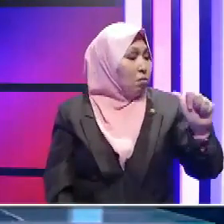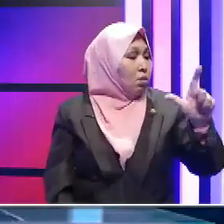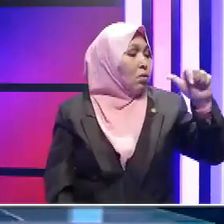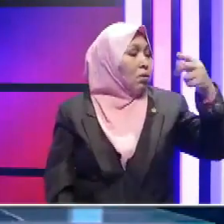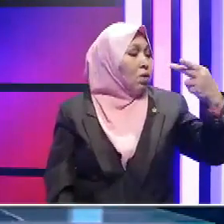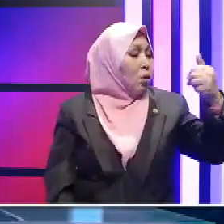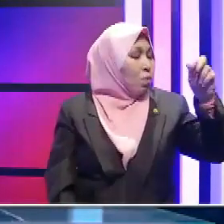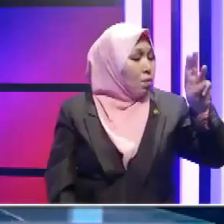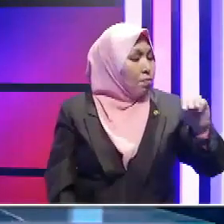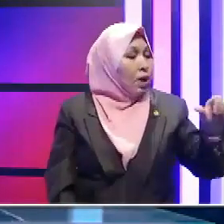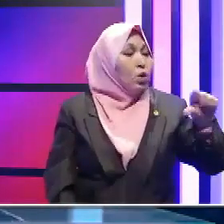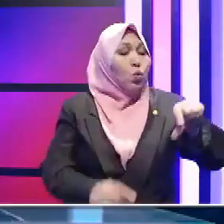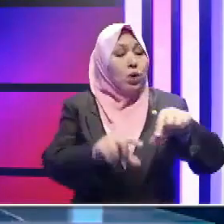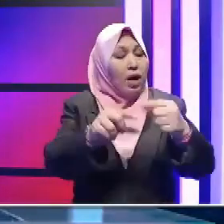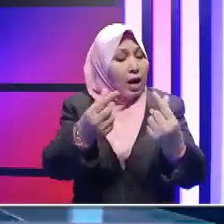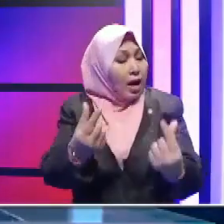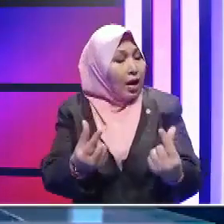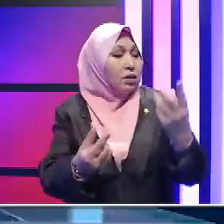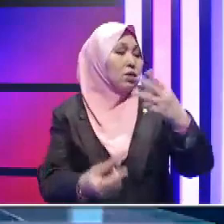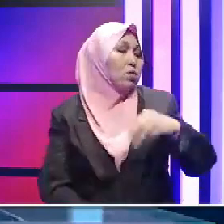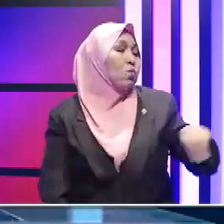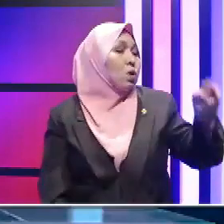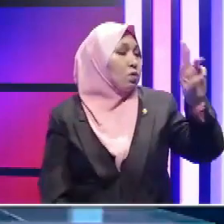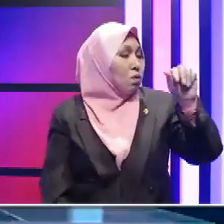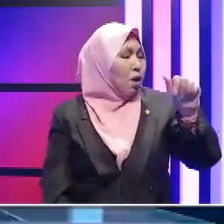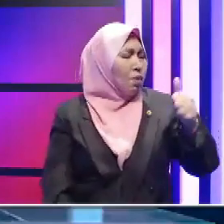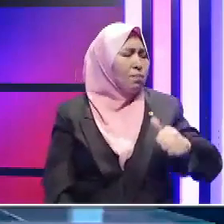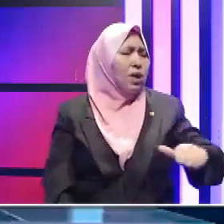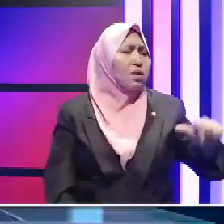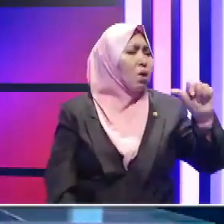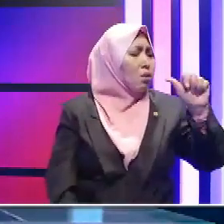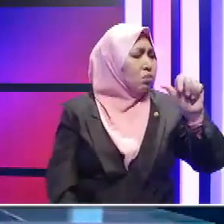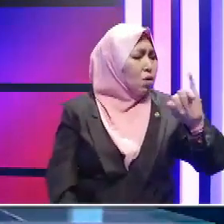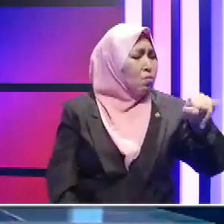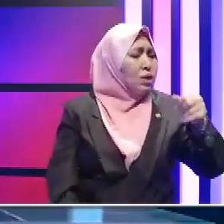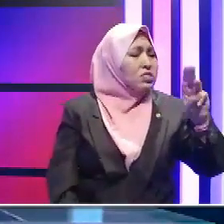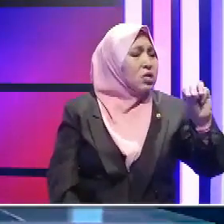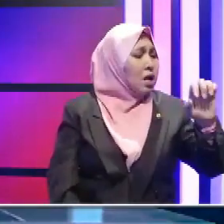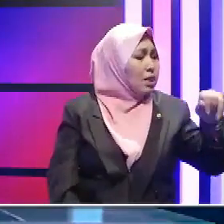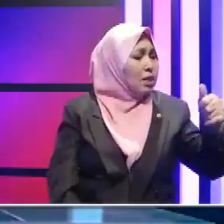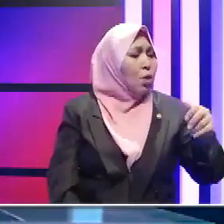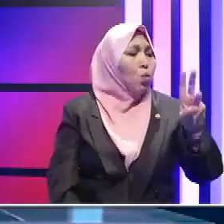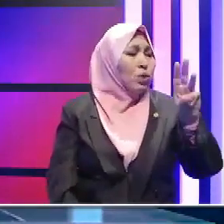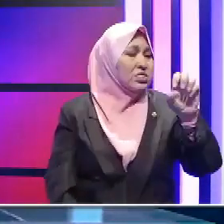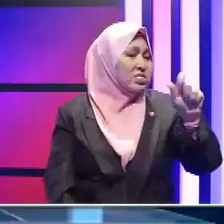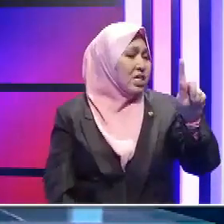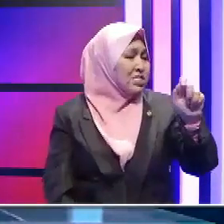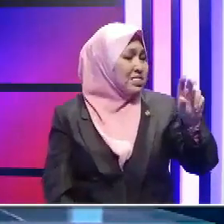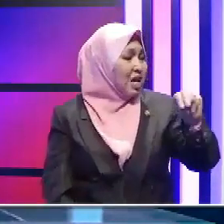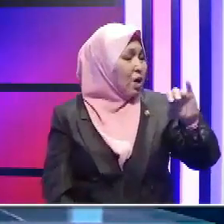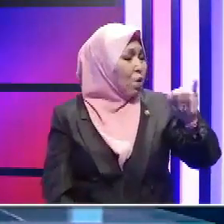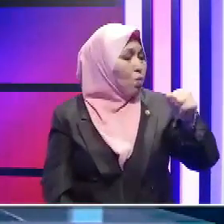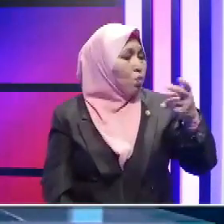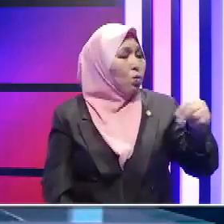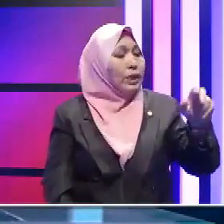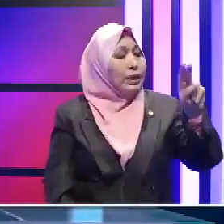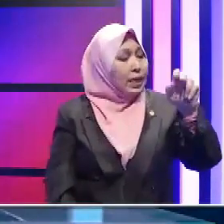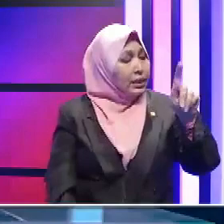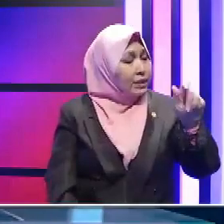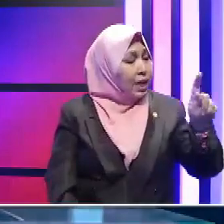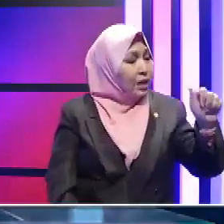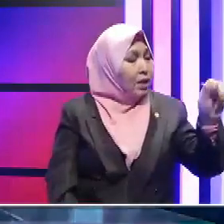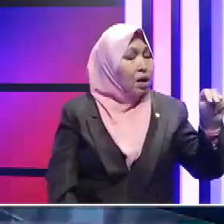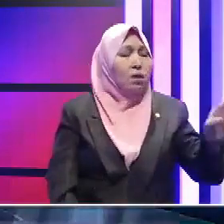kan hujannya Email nomor Oh udah wa Rahmah pemecahannya Minal aidin Aya steemnow levitating uneasiness